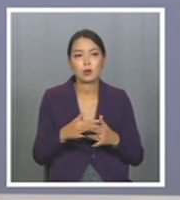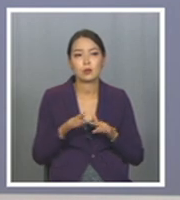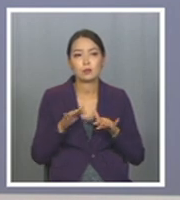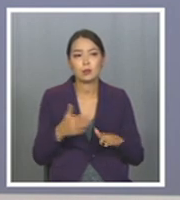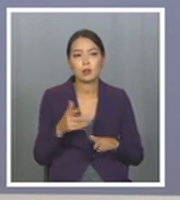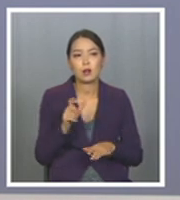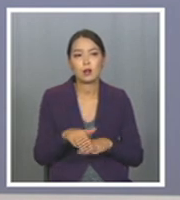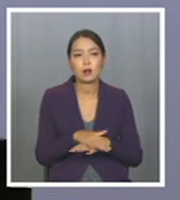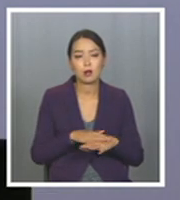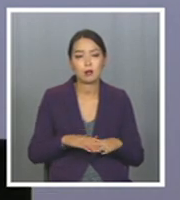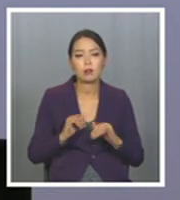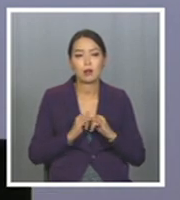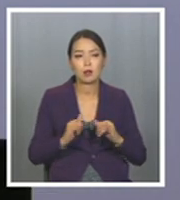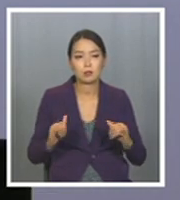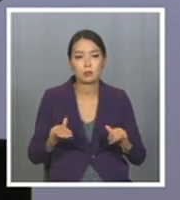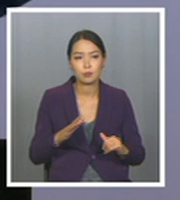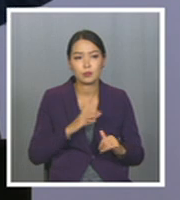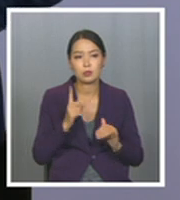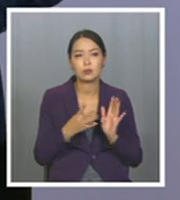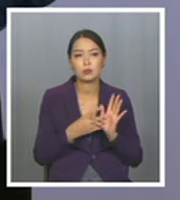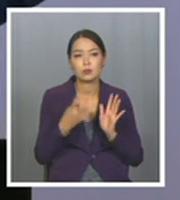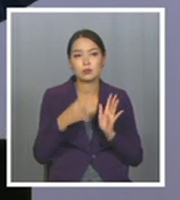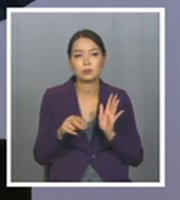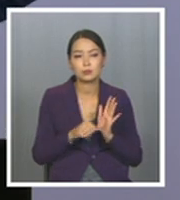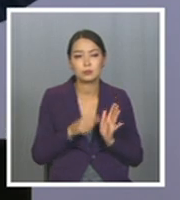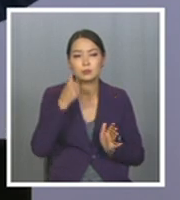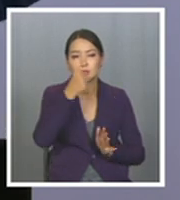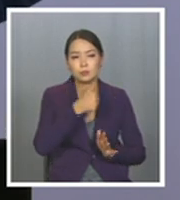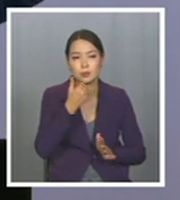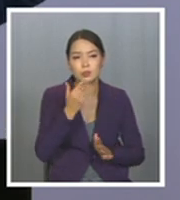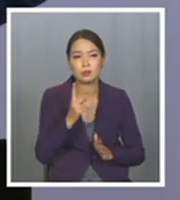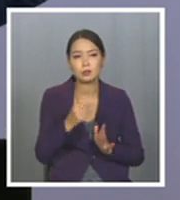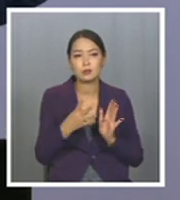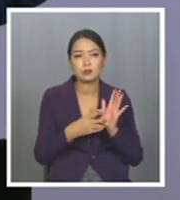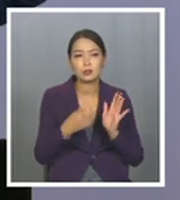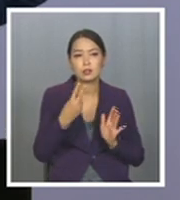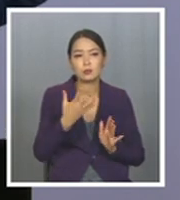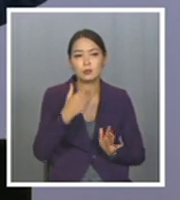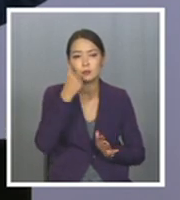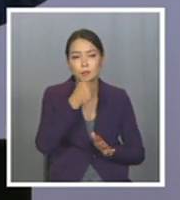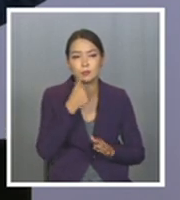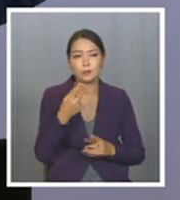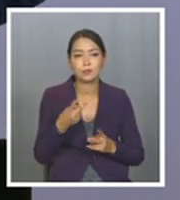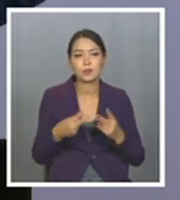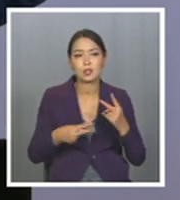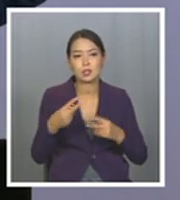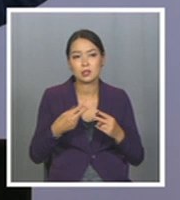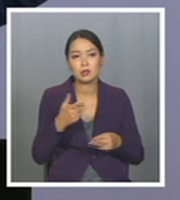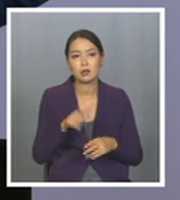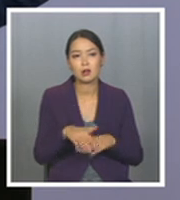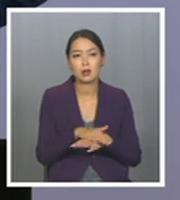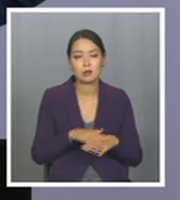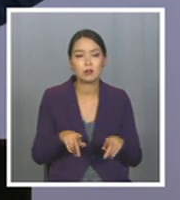мөлшерін арттырды. 1926 жылы 1925 жылмен салыстырғанда салықтың мөлшері